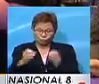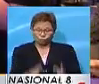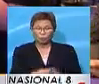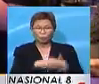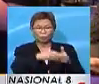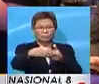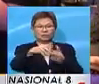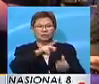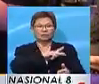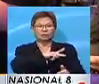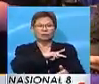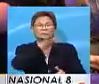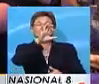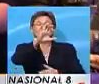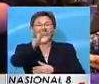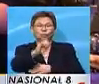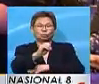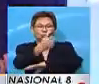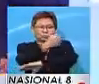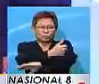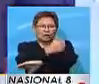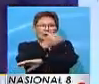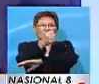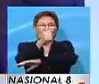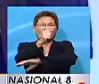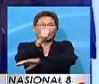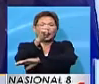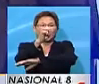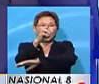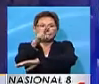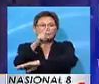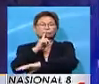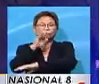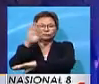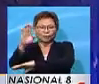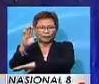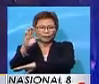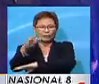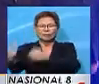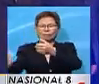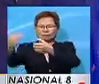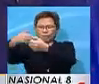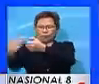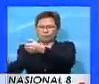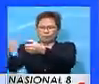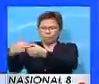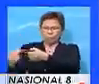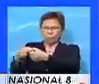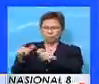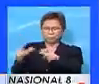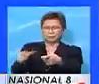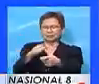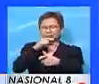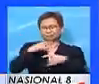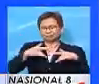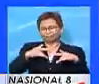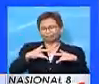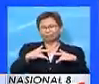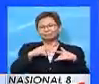diketuai ketua pegawai eksekutifnya Ir Abdul Jalal ter memberi jaminan bahawa penyertaan pasukan juga tidak akan